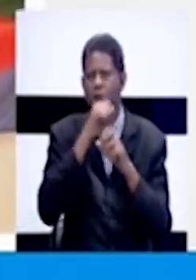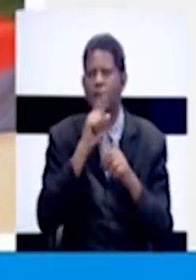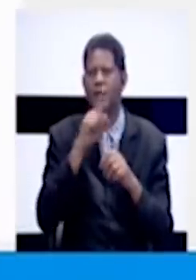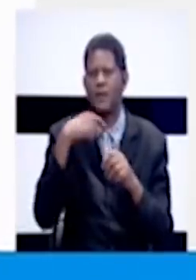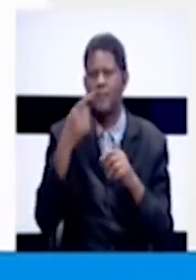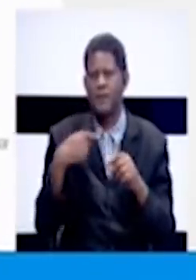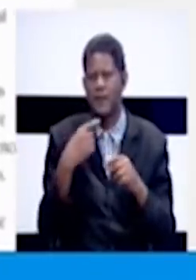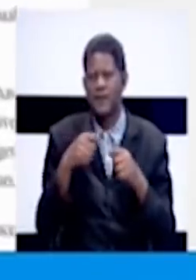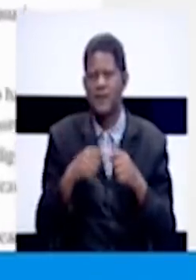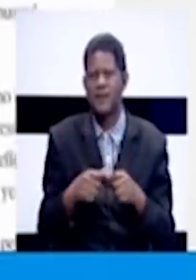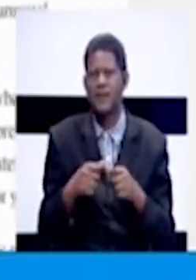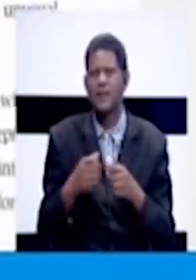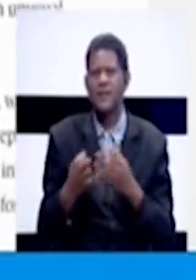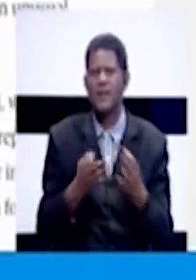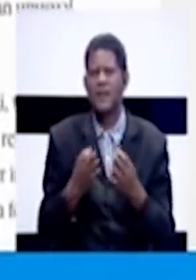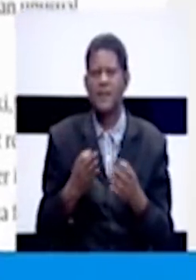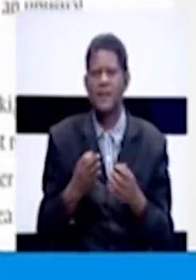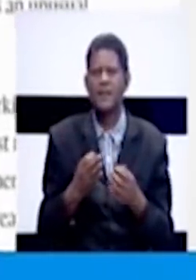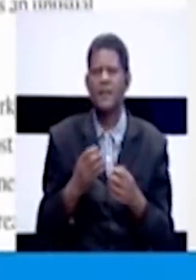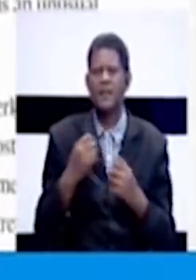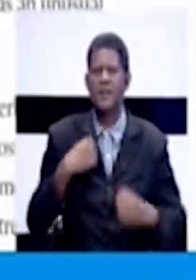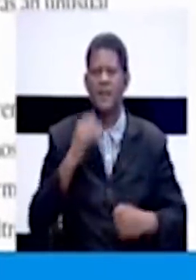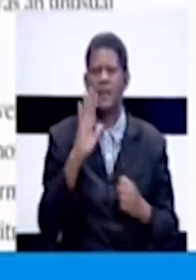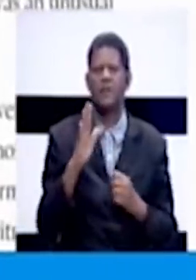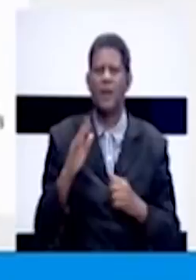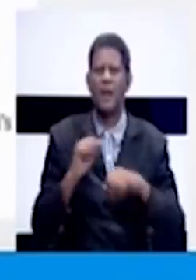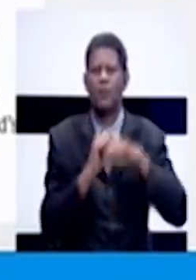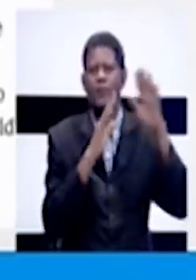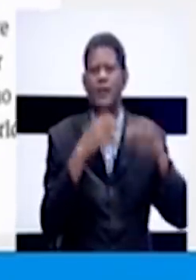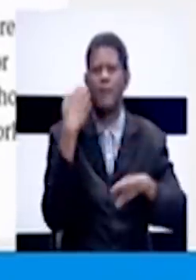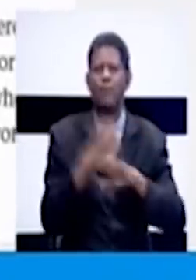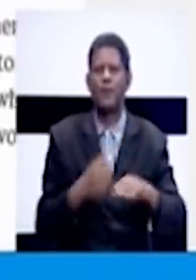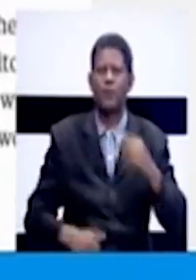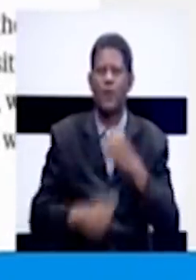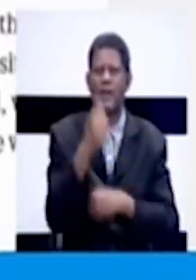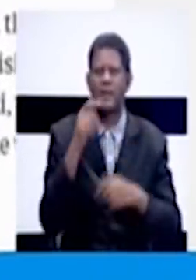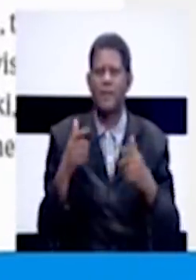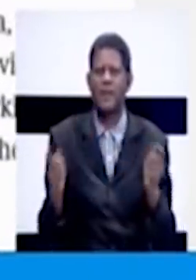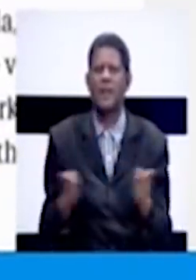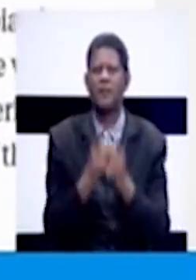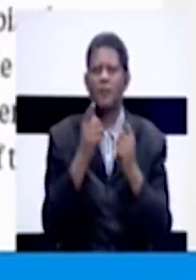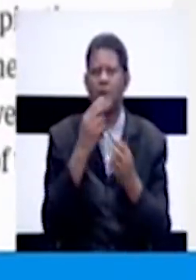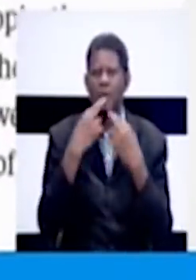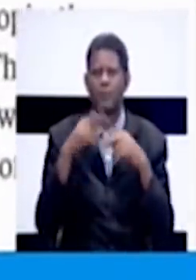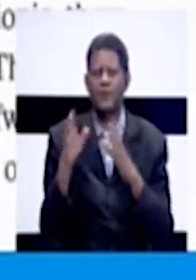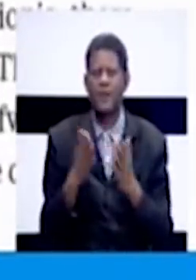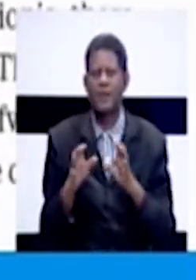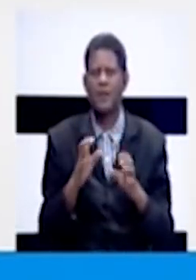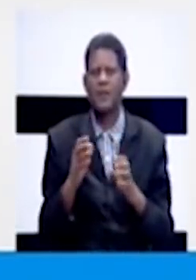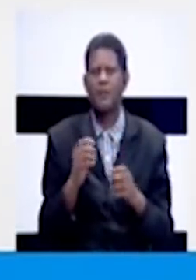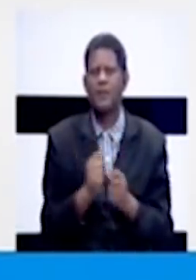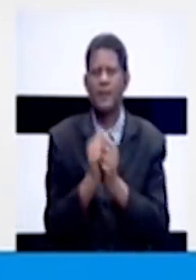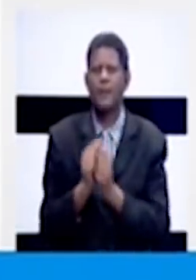ፅንሐ ዝሓበረ ዘግሎብ ኤንድ ሜይል ሰራዊቱ ኣብ ጎቦታት ትግራይ ከቢድ መጥቃዕቲ ከም ዘጋጥሞም ፀብፂብሎም ብምትሕባር